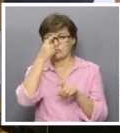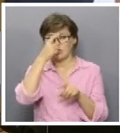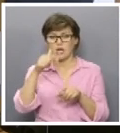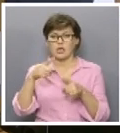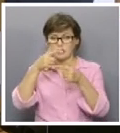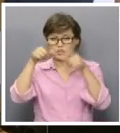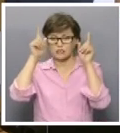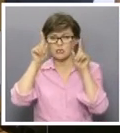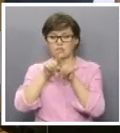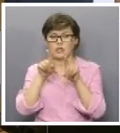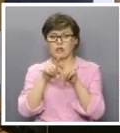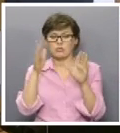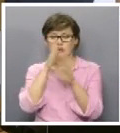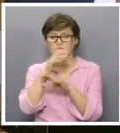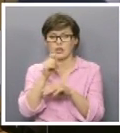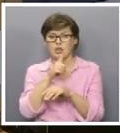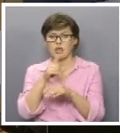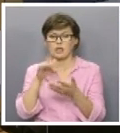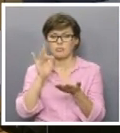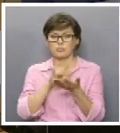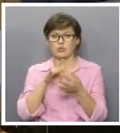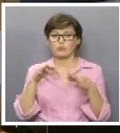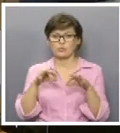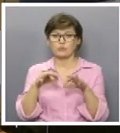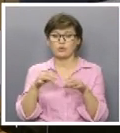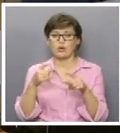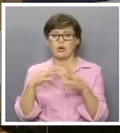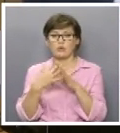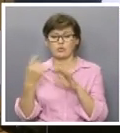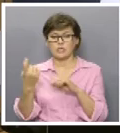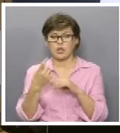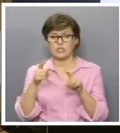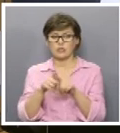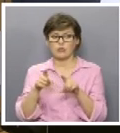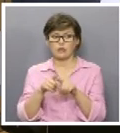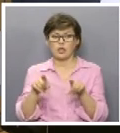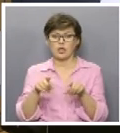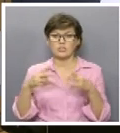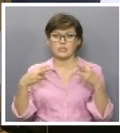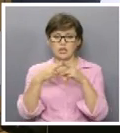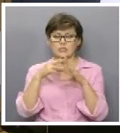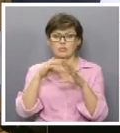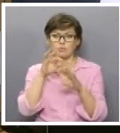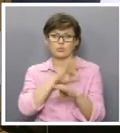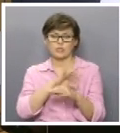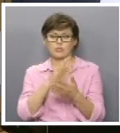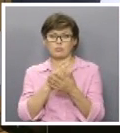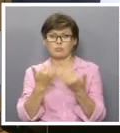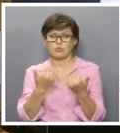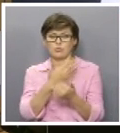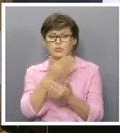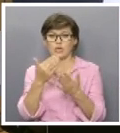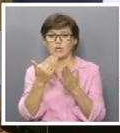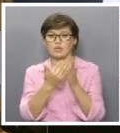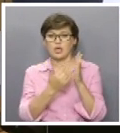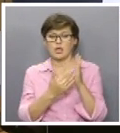Аргентина секілді елдерде табиғи газды қалалық көліктен бөлек ауыл шаруашылығы және карьерлік техникада пайдаланады. Бүгін біз осы